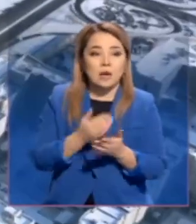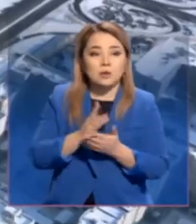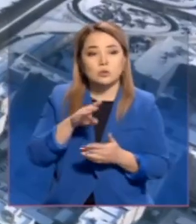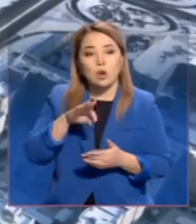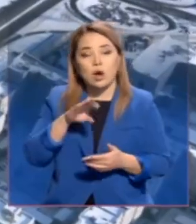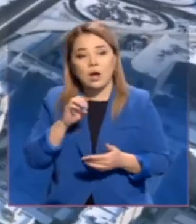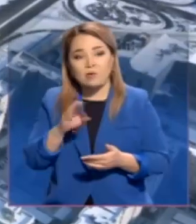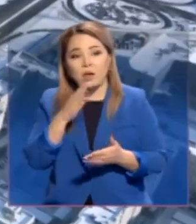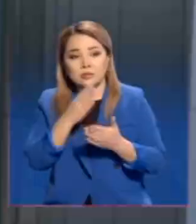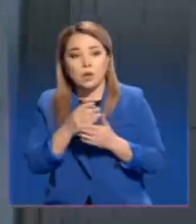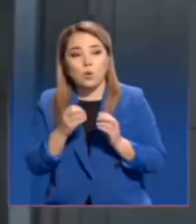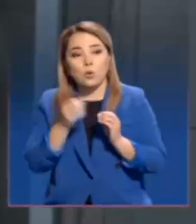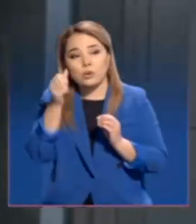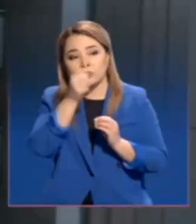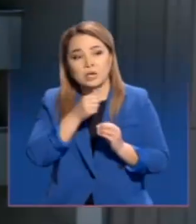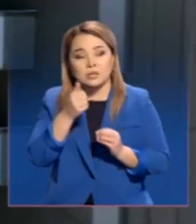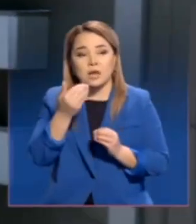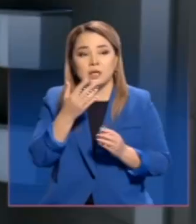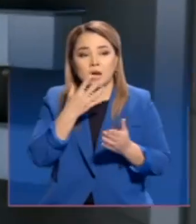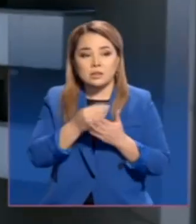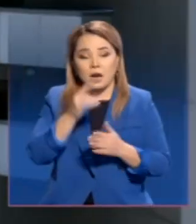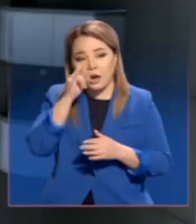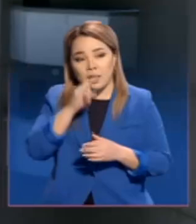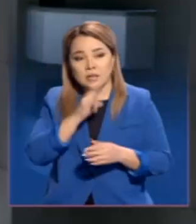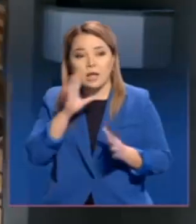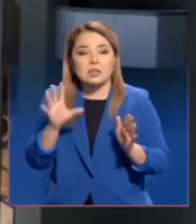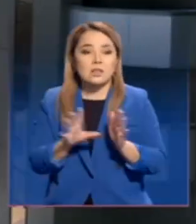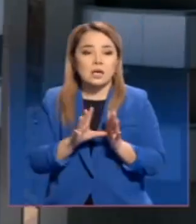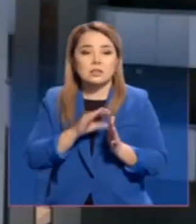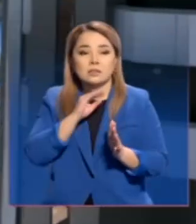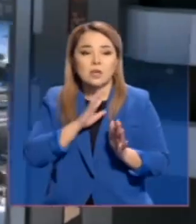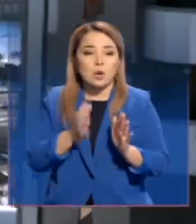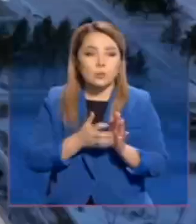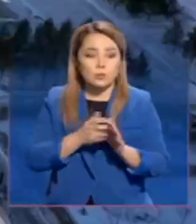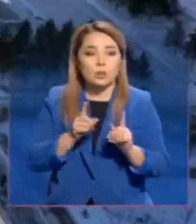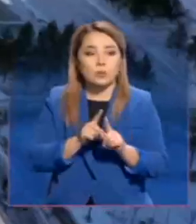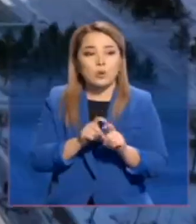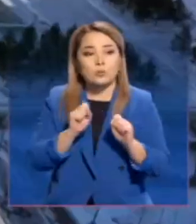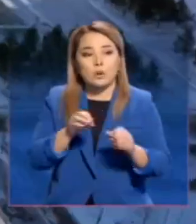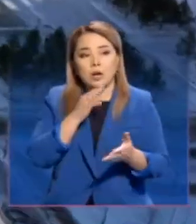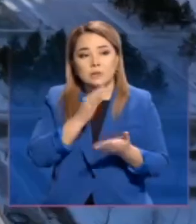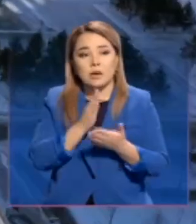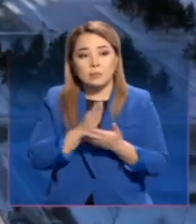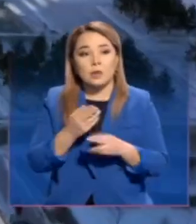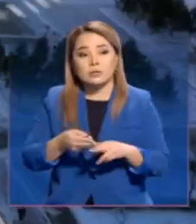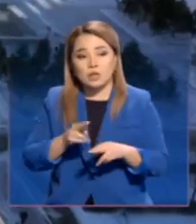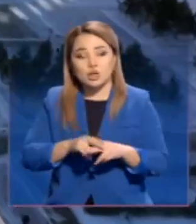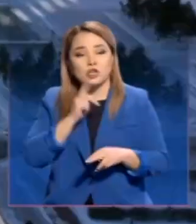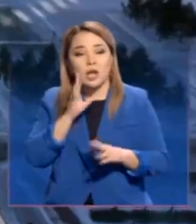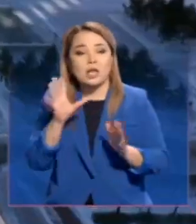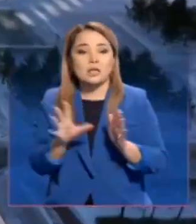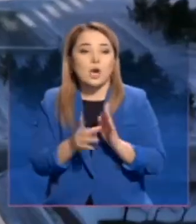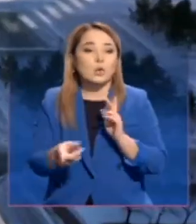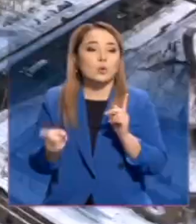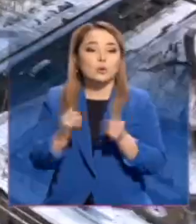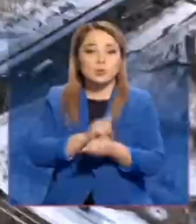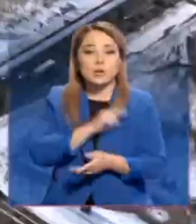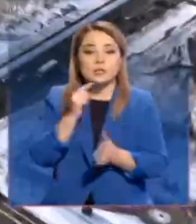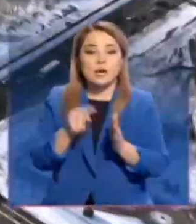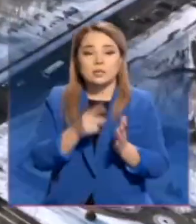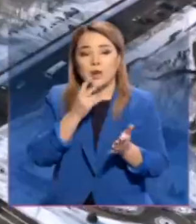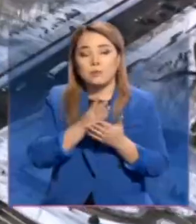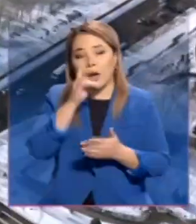Тоқаев алдағы 10 жылда Қазақстанда да электр энергиясының тапшылығы болатынын айтқан. Сондықтан жасыл энергияға көшу